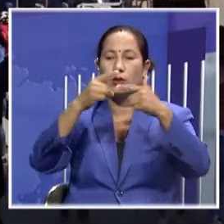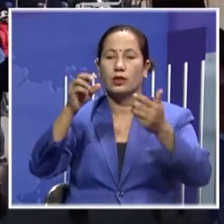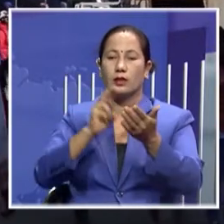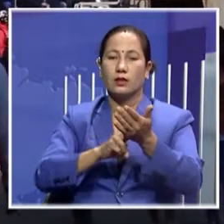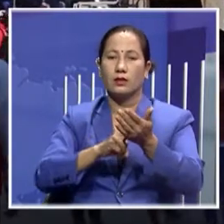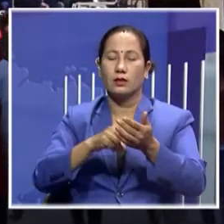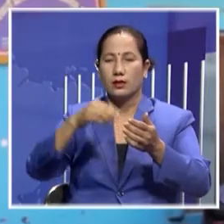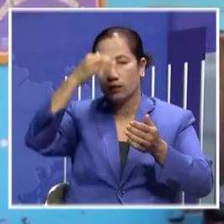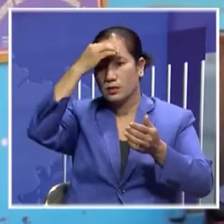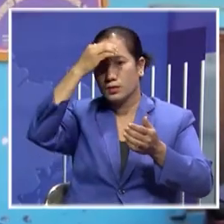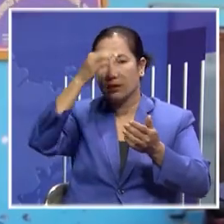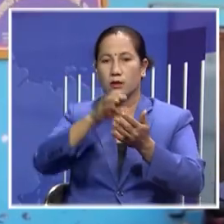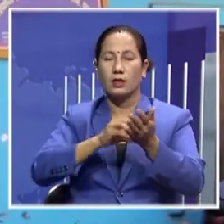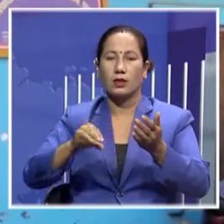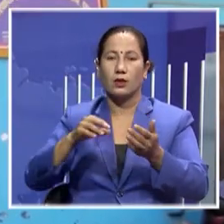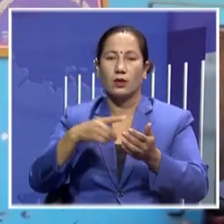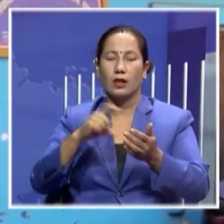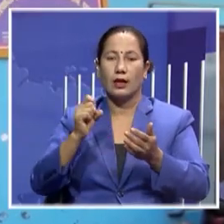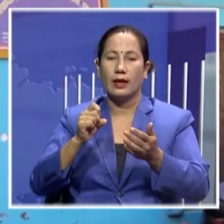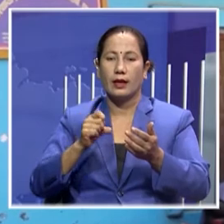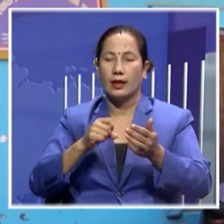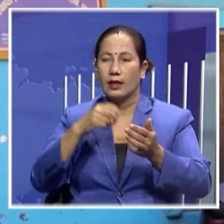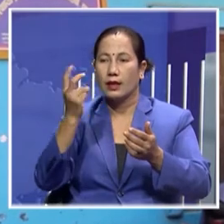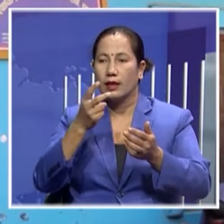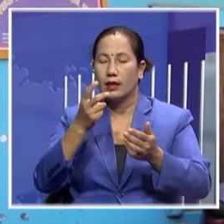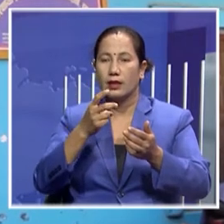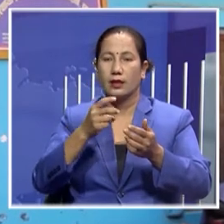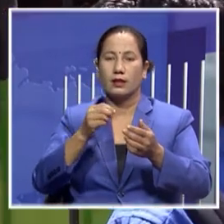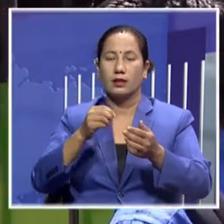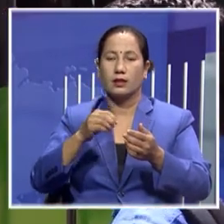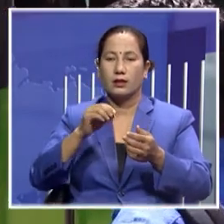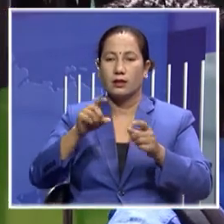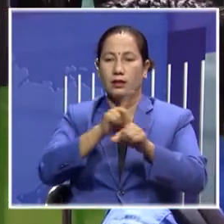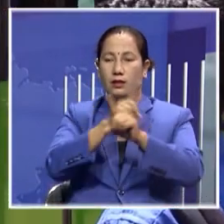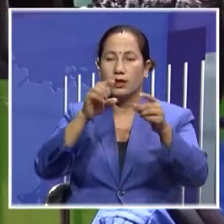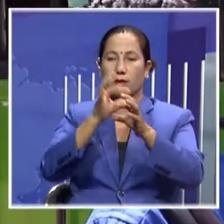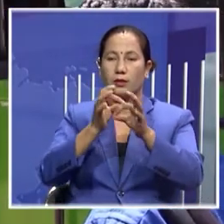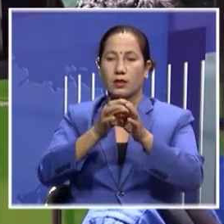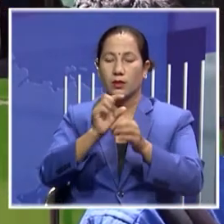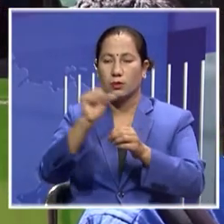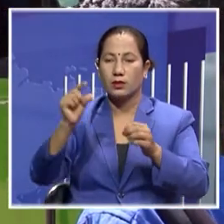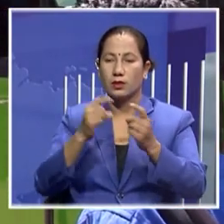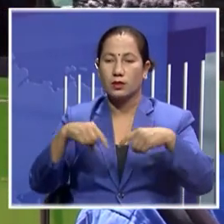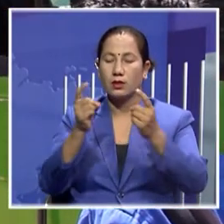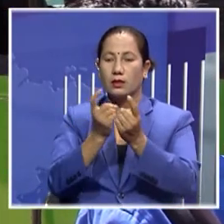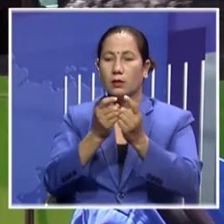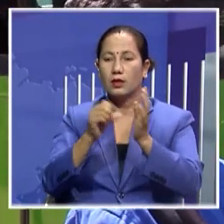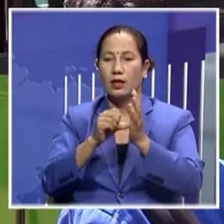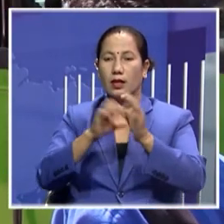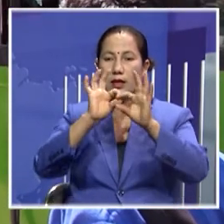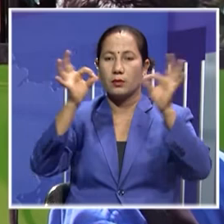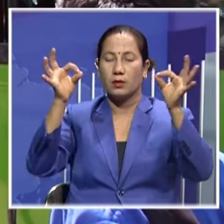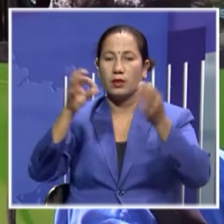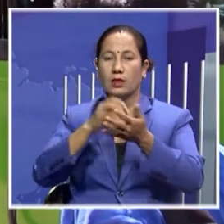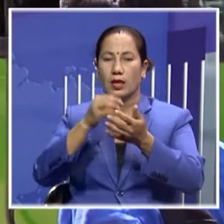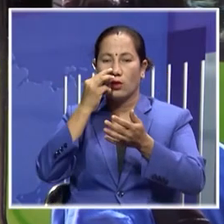थालेपछि समस्या समाधानका लागि विकल्प खोज्न थालिएको छ। ट्राफिक व्यवस्थापनका विषयमा भएको छलफलमा जिल्लाका विभिन्न